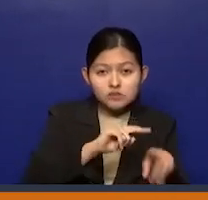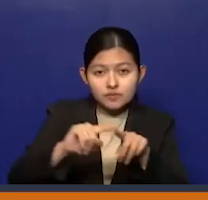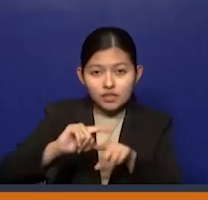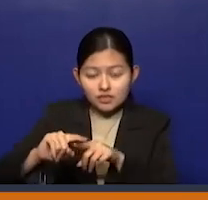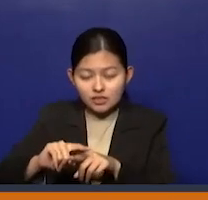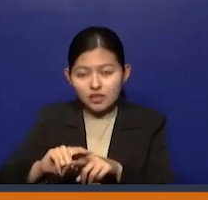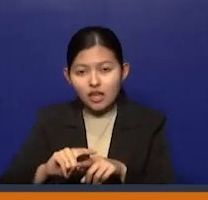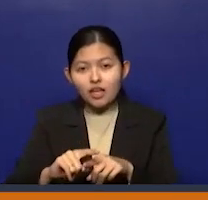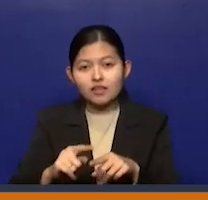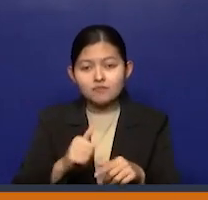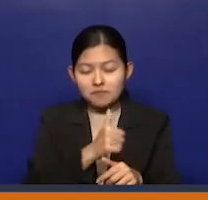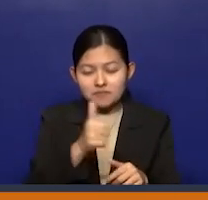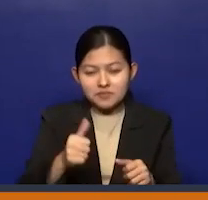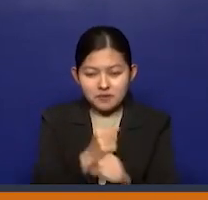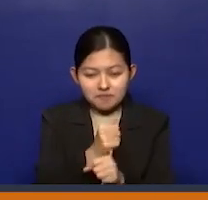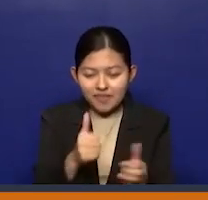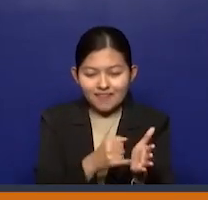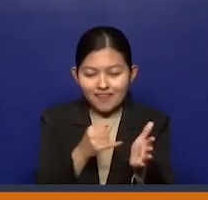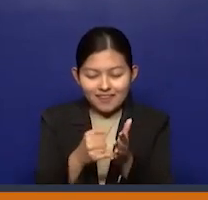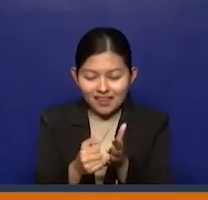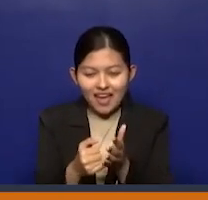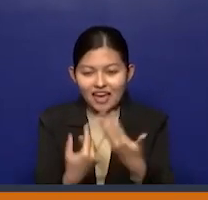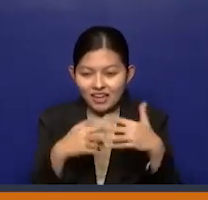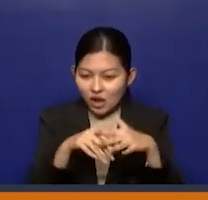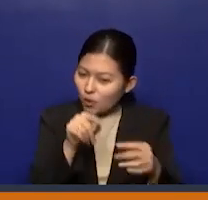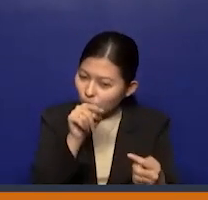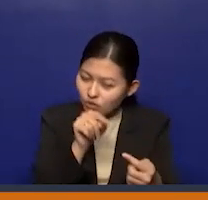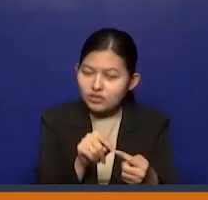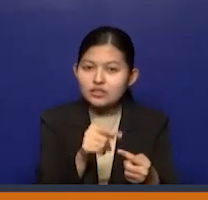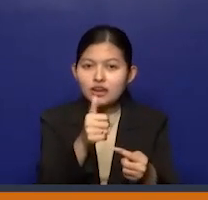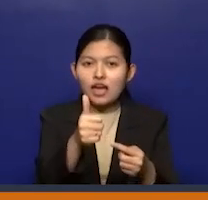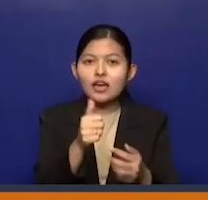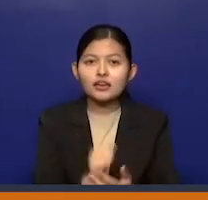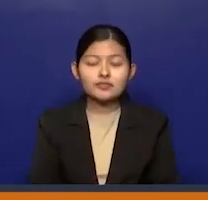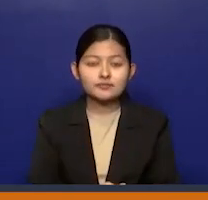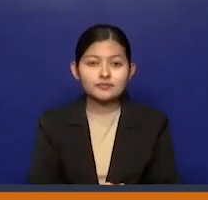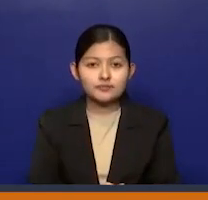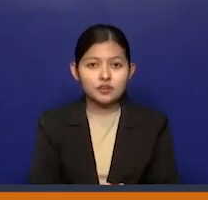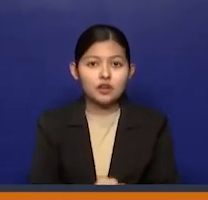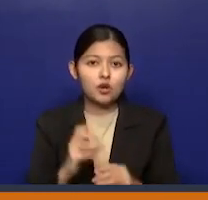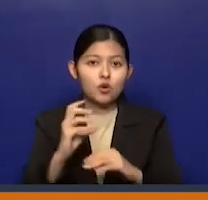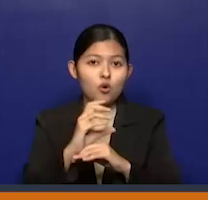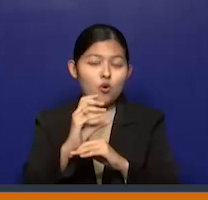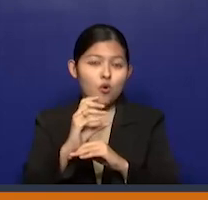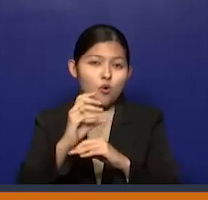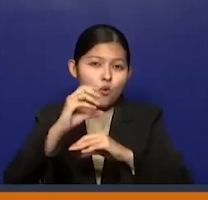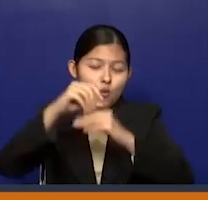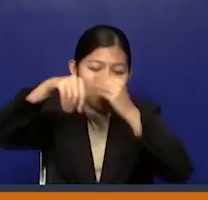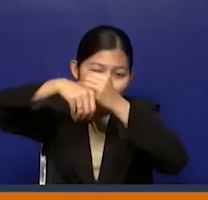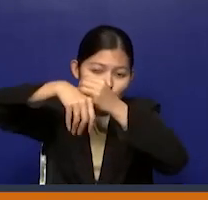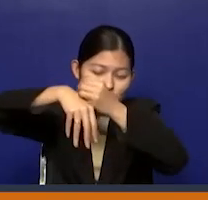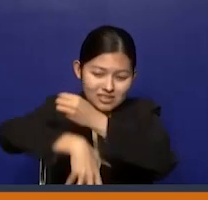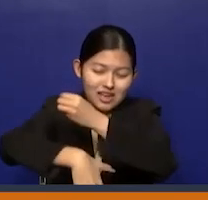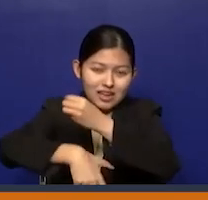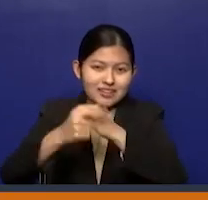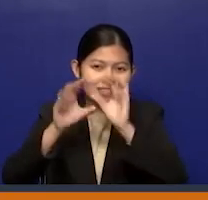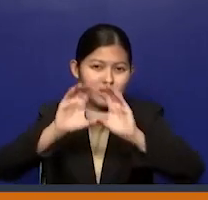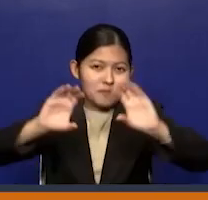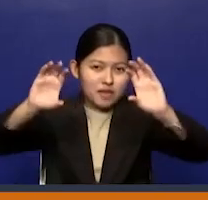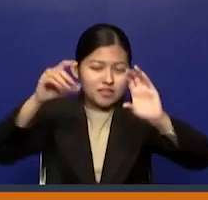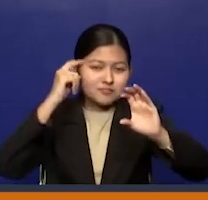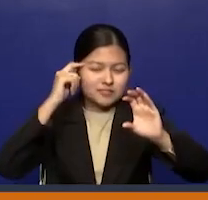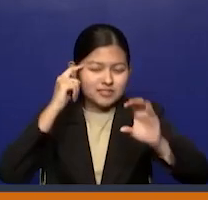สะดวกก็ว่ากันไปในเรื่องของข้อกฎหมายในเรื่องของบรรดาโครงสร้างพื้นฐานนะครับรัฐบาลก็ต้องไปคลิกครับ